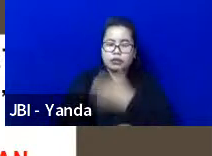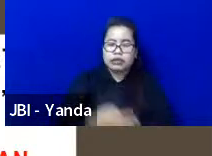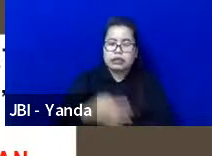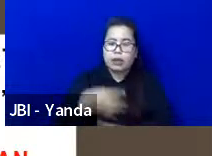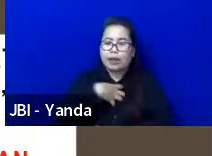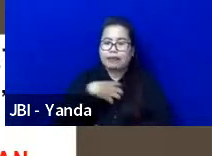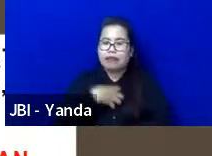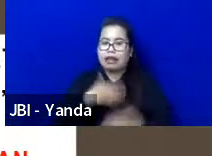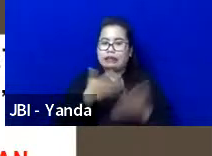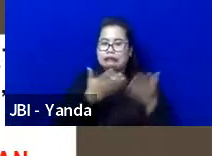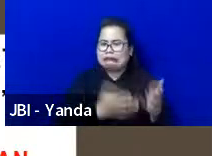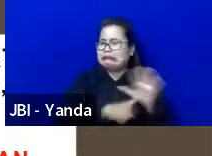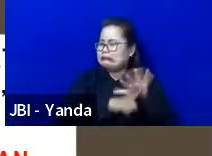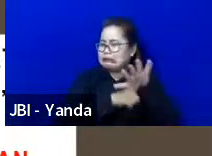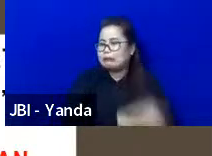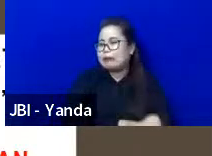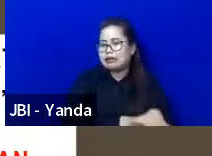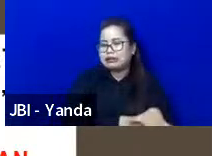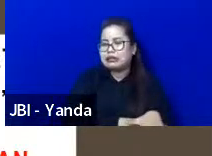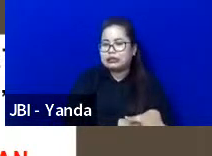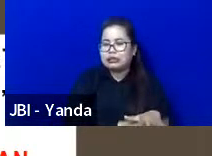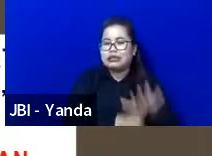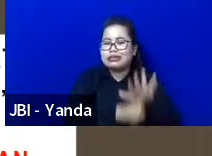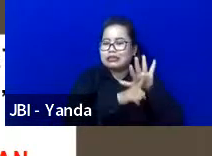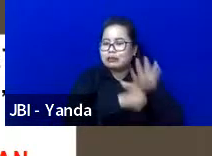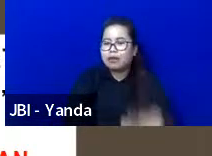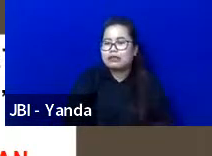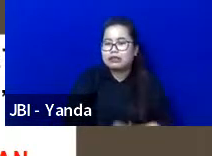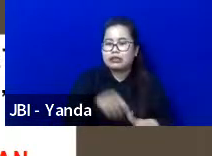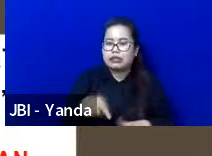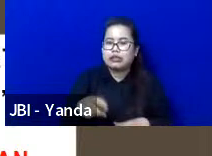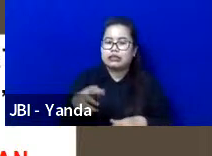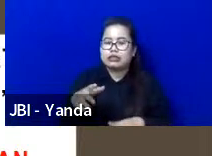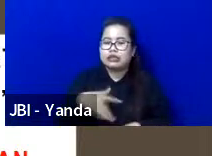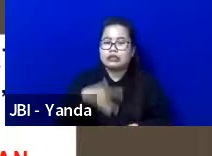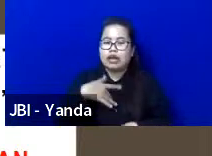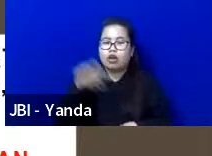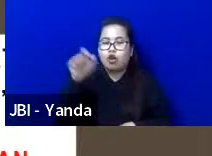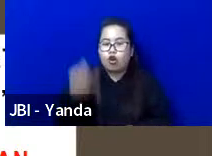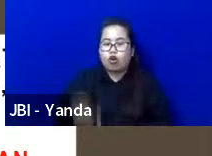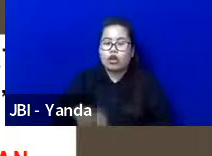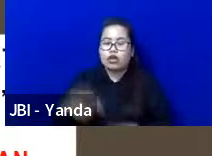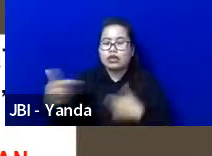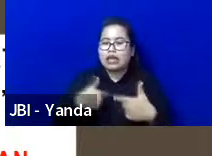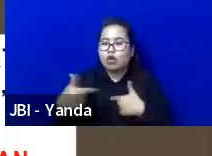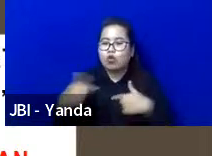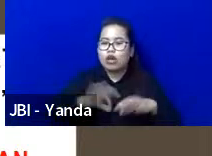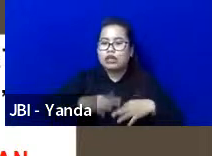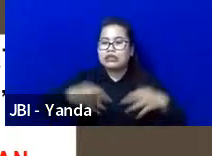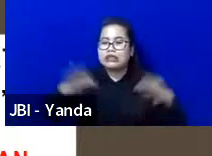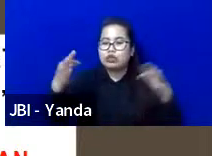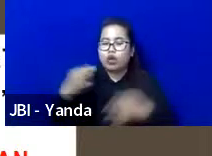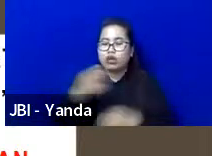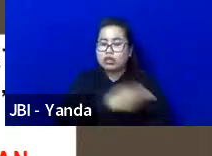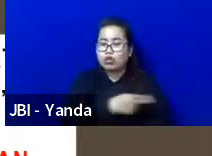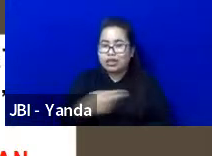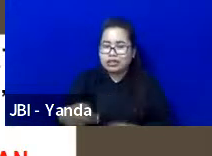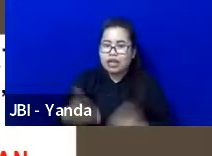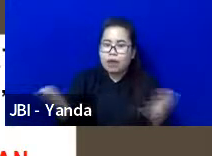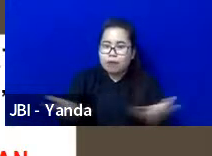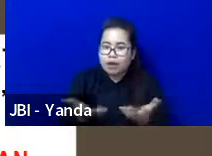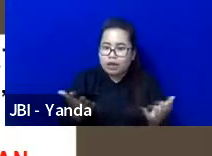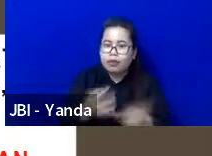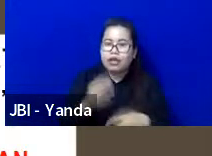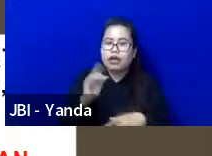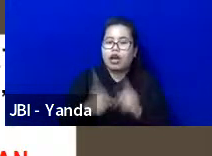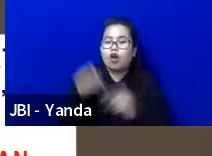salah satu diskriminasi yang dialami oleh orang dengan gangguan jiwa di Indonesia, di mana orang non